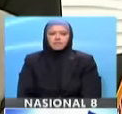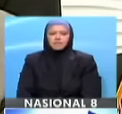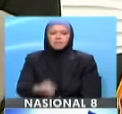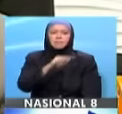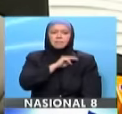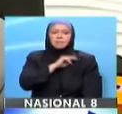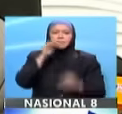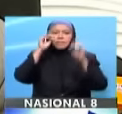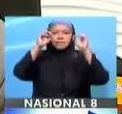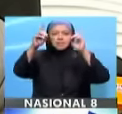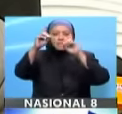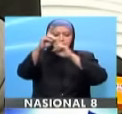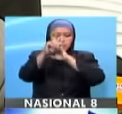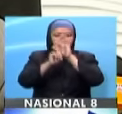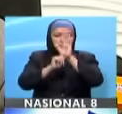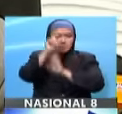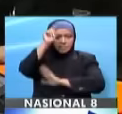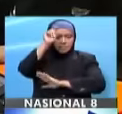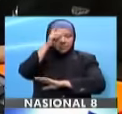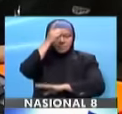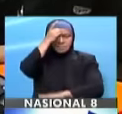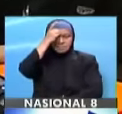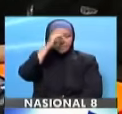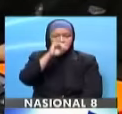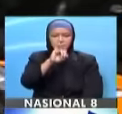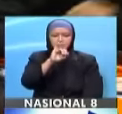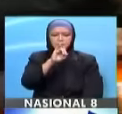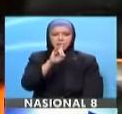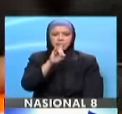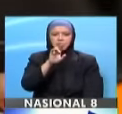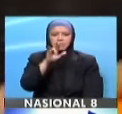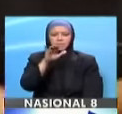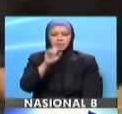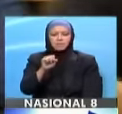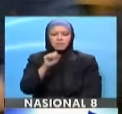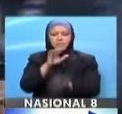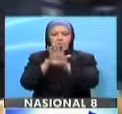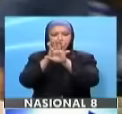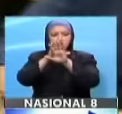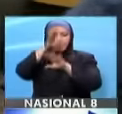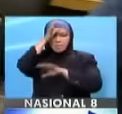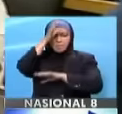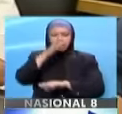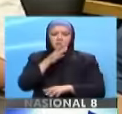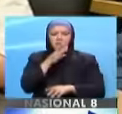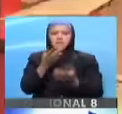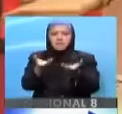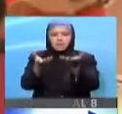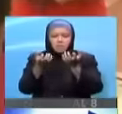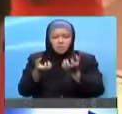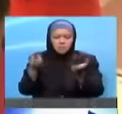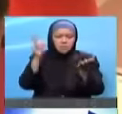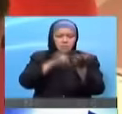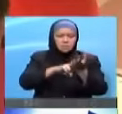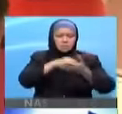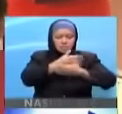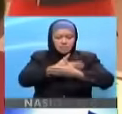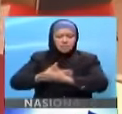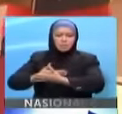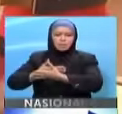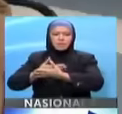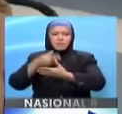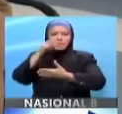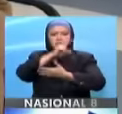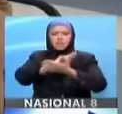Menterinya, Datuk Seri Idris Jusoh berkata, ramai ibu bapa menyuarakan hasrat untuk mendaftarkan anak mereka di IPT tempatan atas